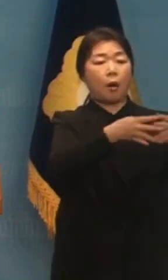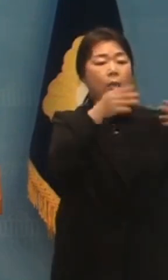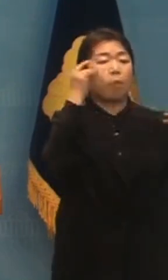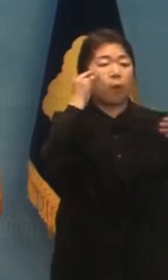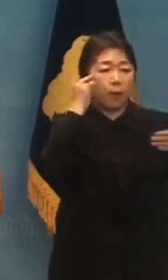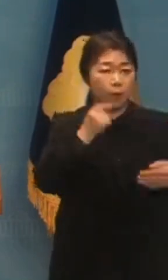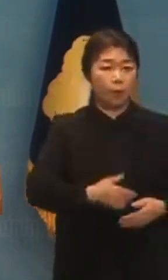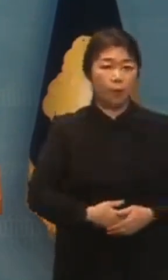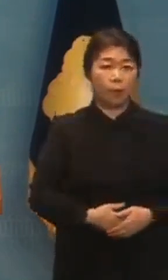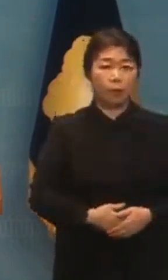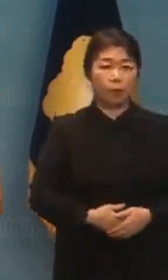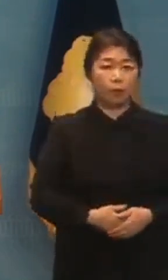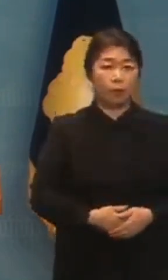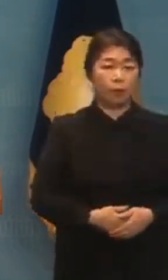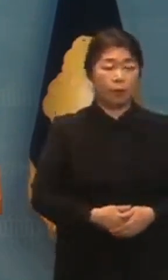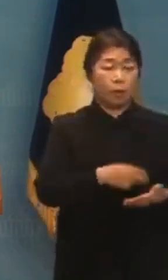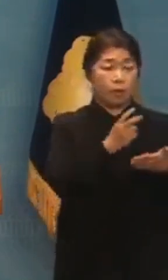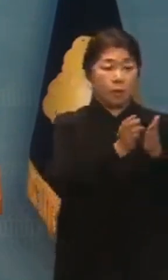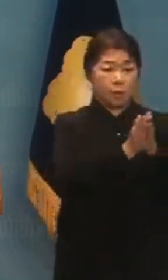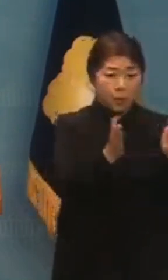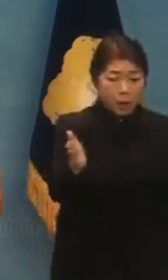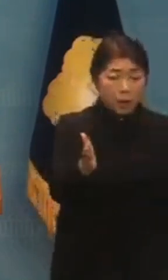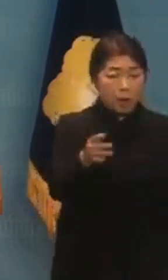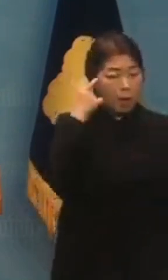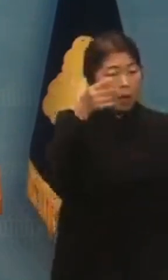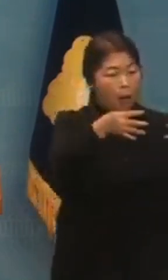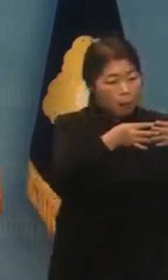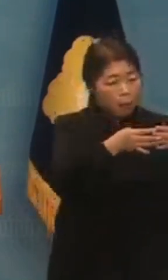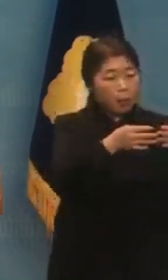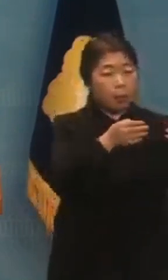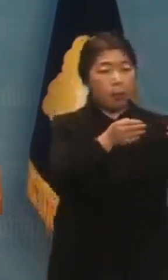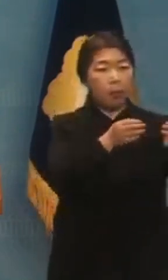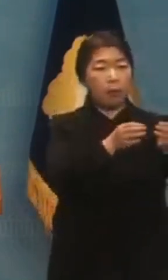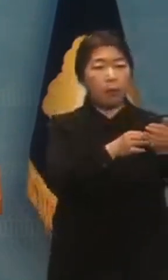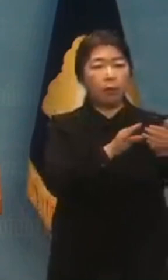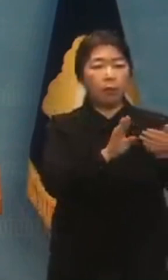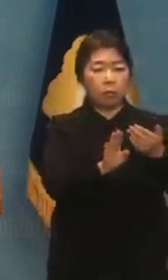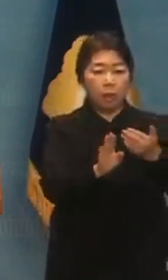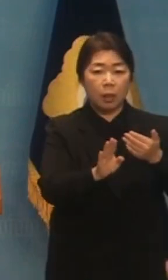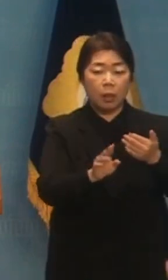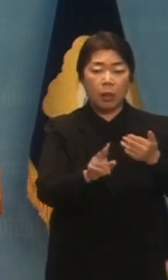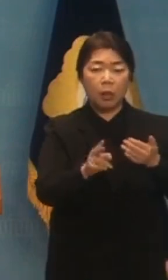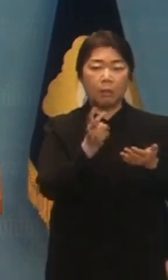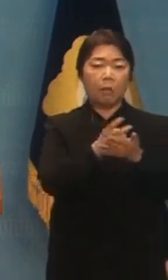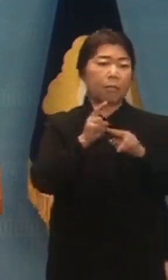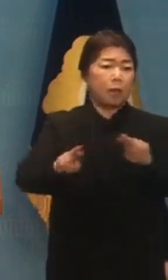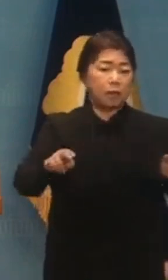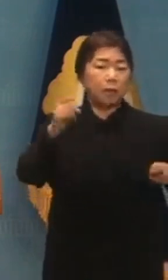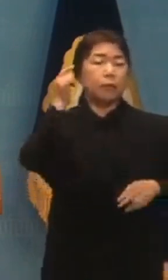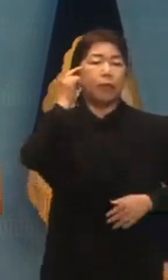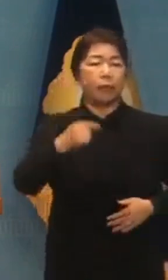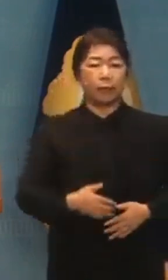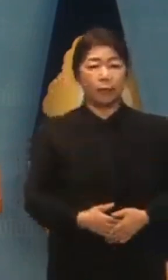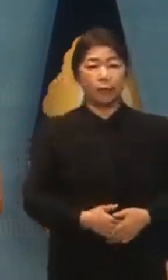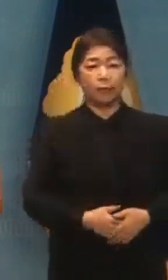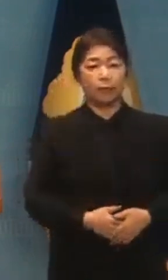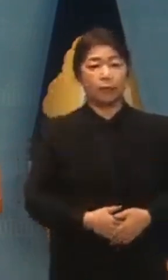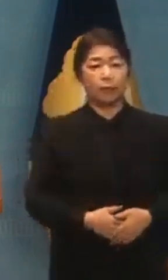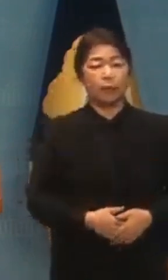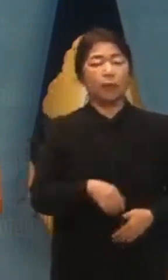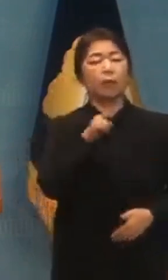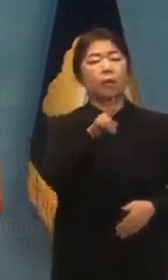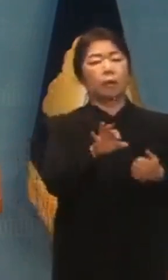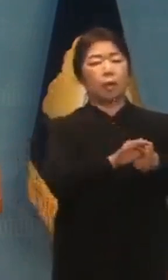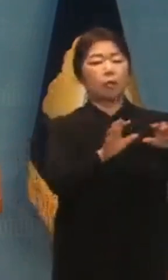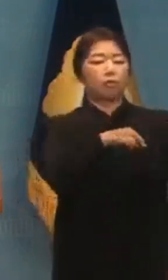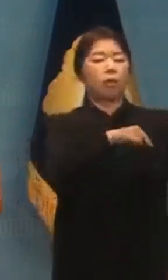합의는 왜 했습니까? 윤 대통령의 이런 막무가내 국정 운영으로 입법의 예측